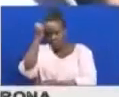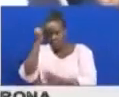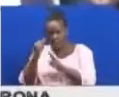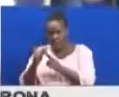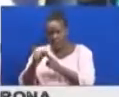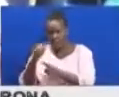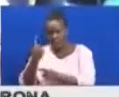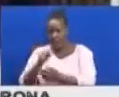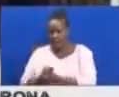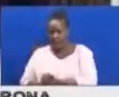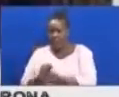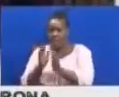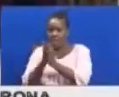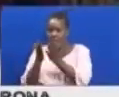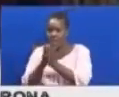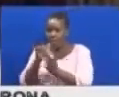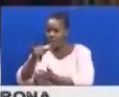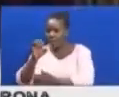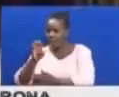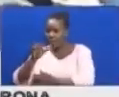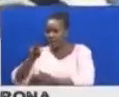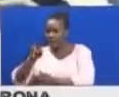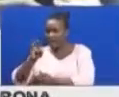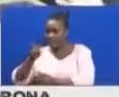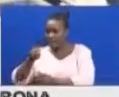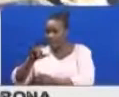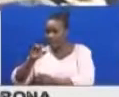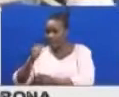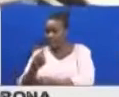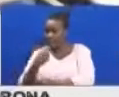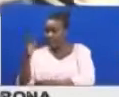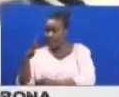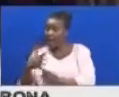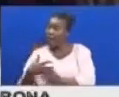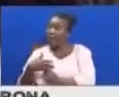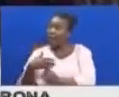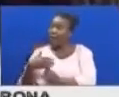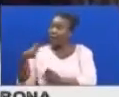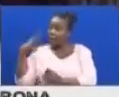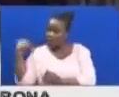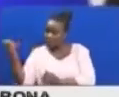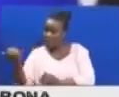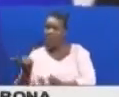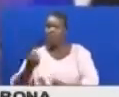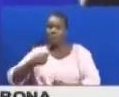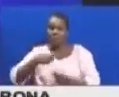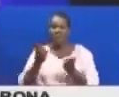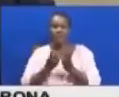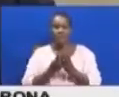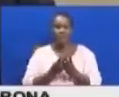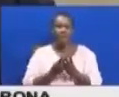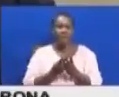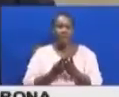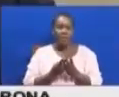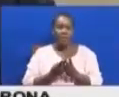cha Yeremia. Mungu alisema, niite nami nitakuitikia. Waumini hawa wamemuita Mungu kuliombea taifa. Tunamuinua rais